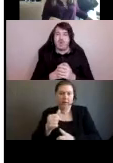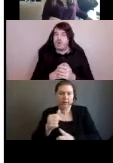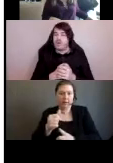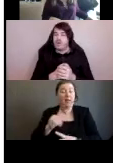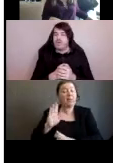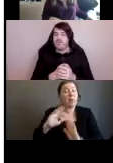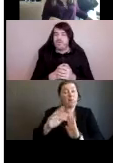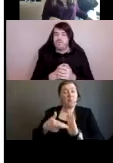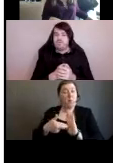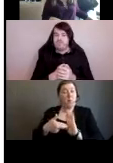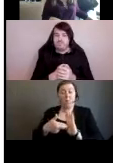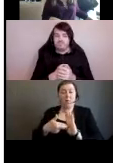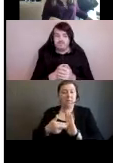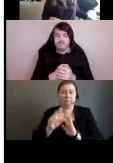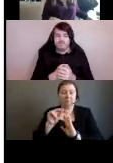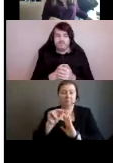pour vaccination.